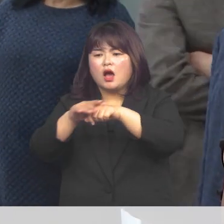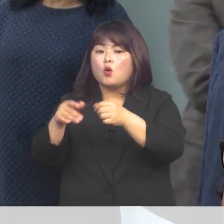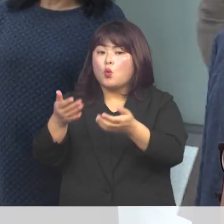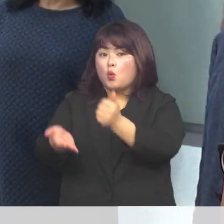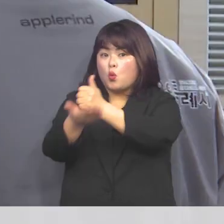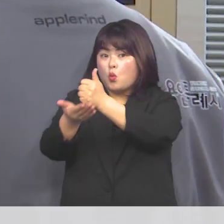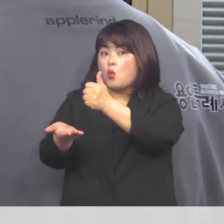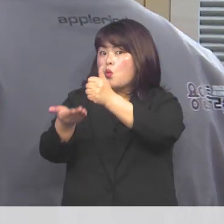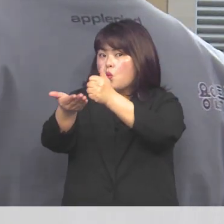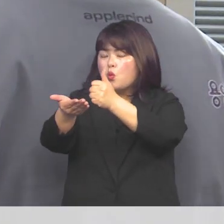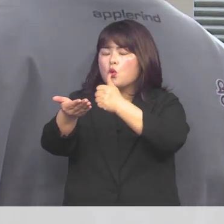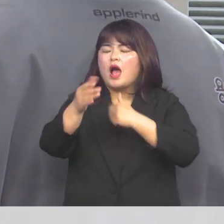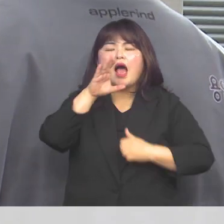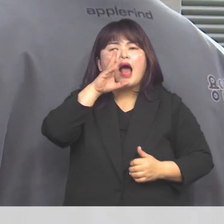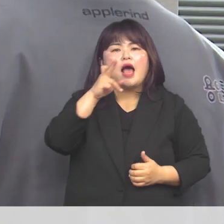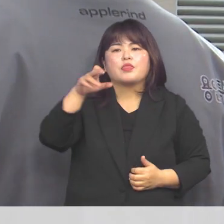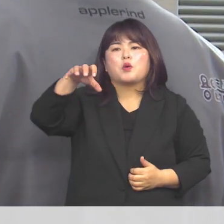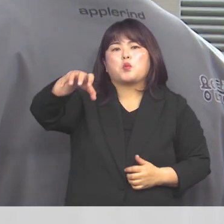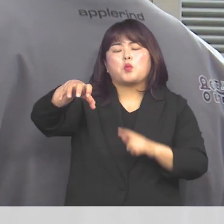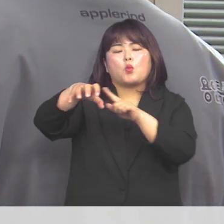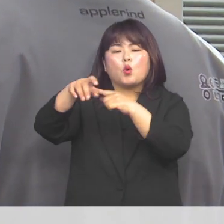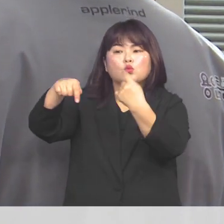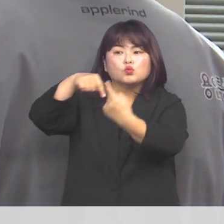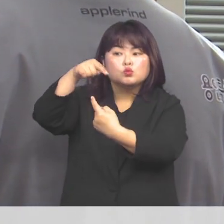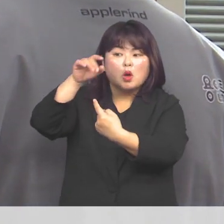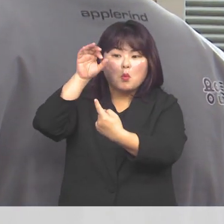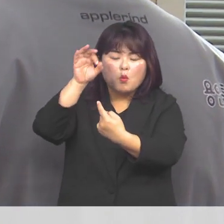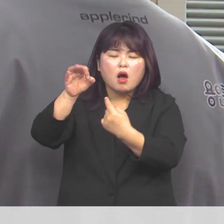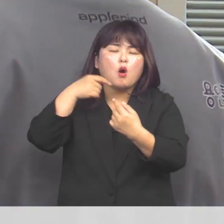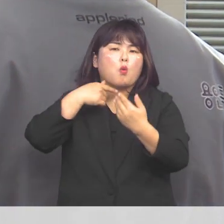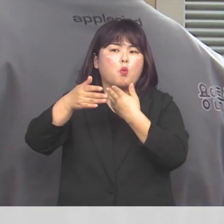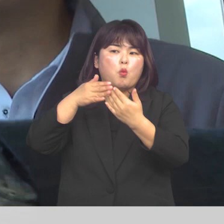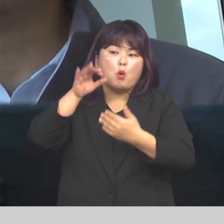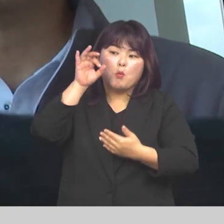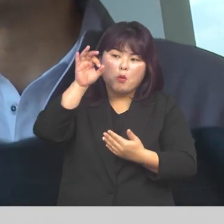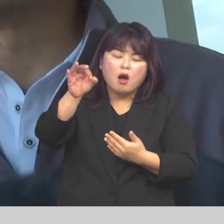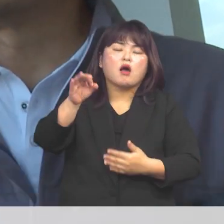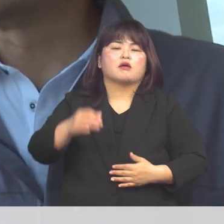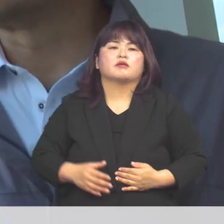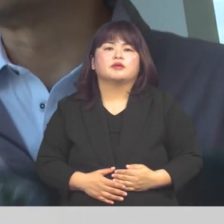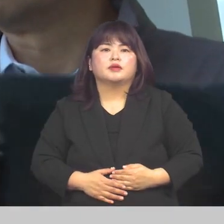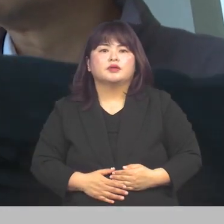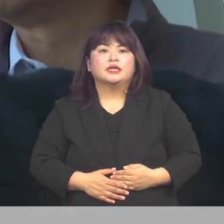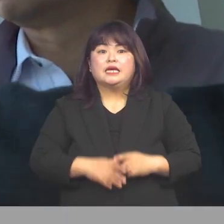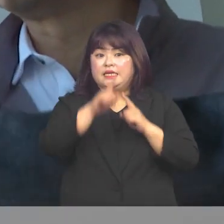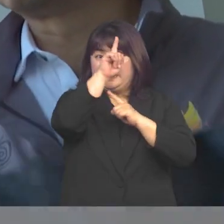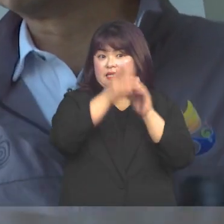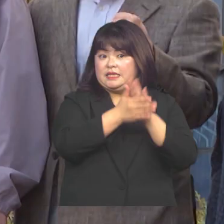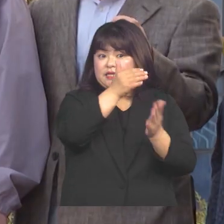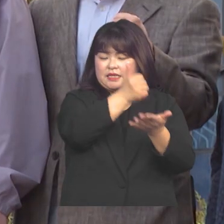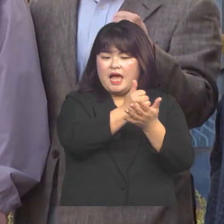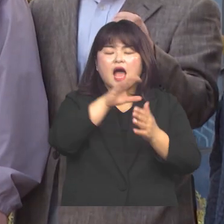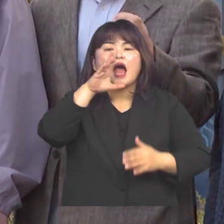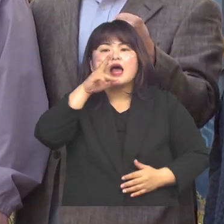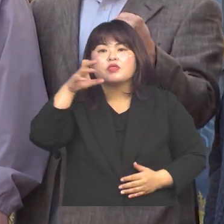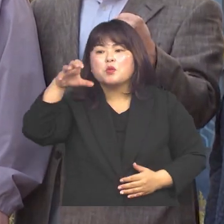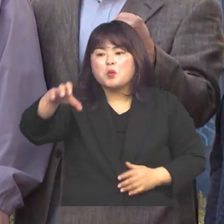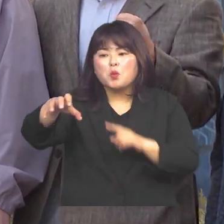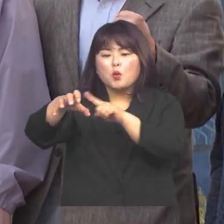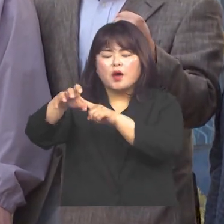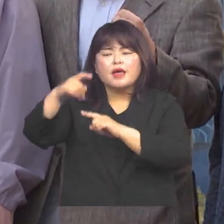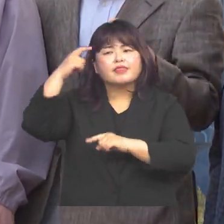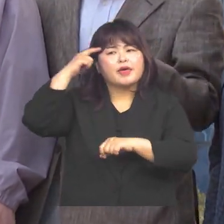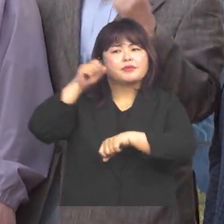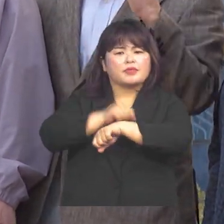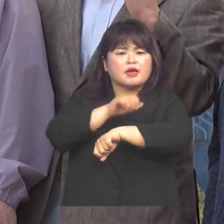칭찬하며 아산환경과학공원의 운영 경험과 노하우를 파악했습니다. 이 시장은 아산시 시설에서 많은 지혜를